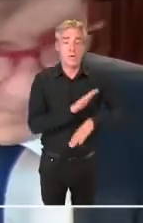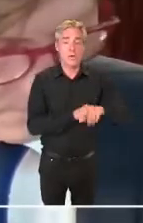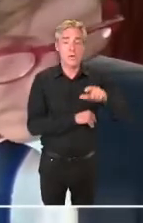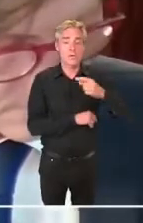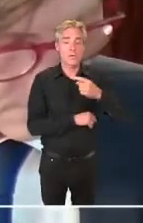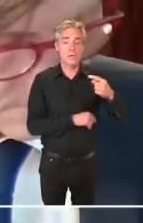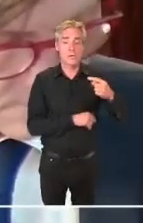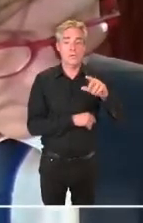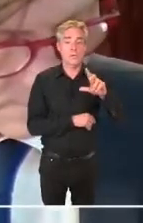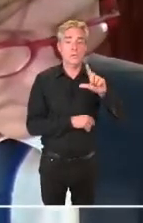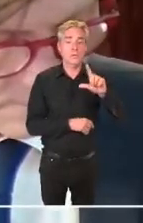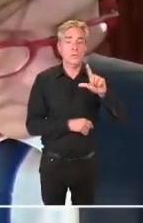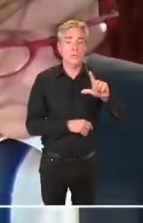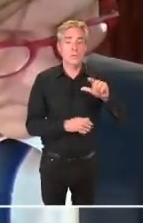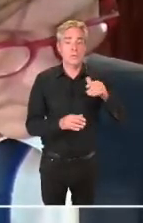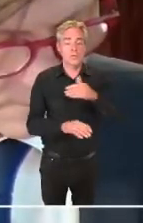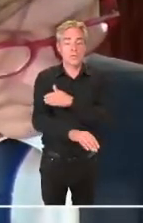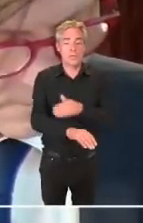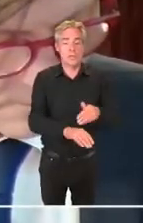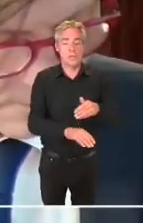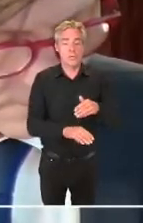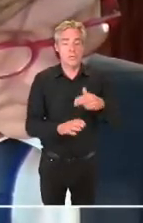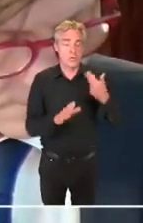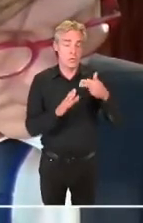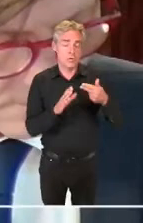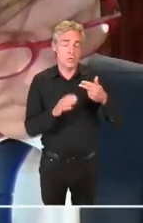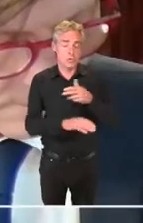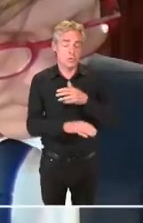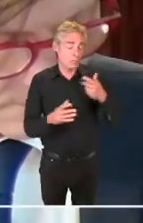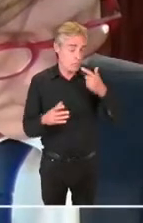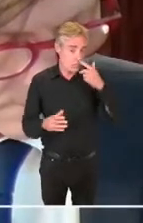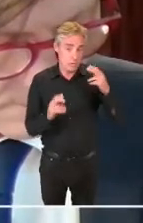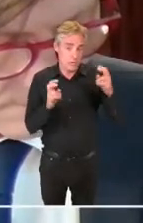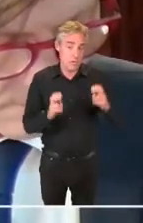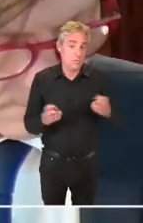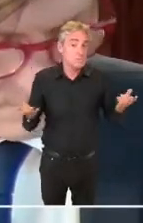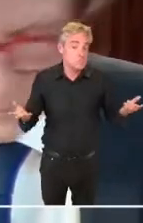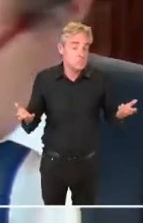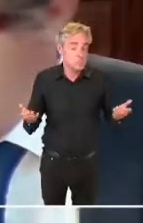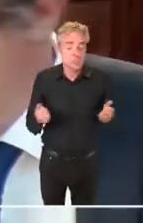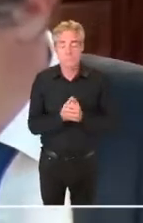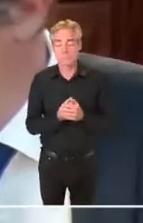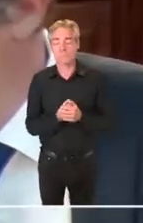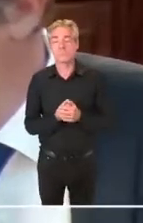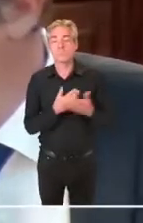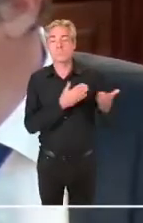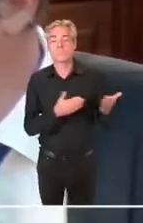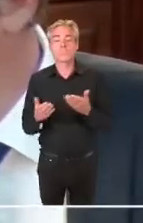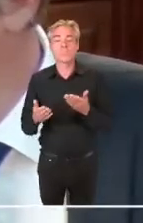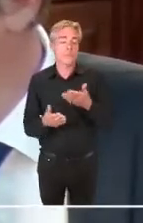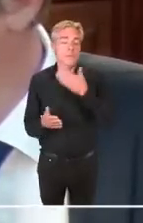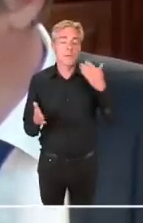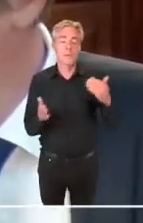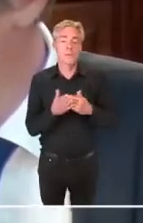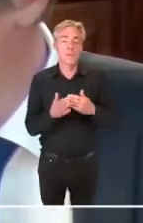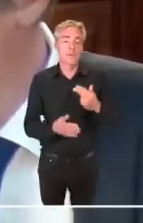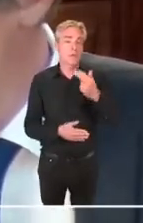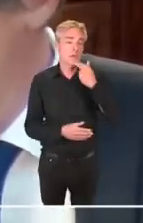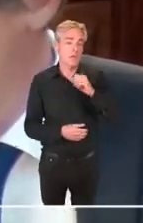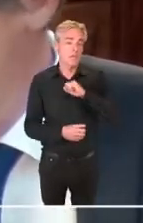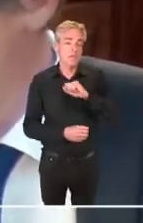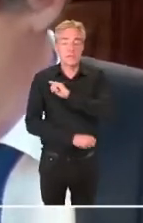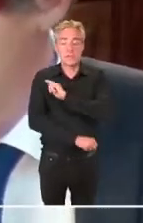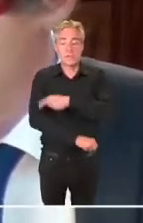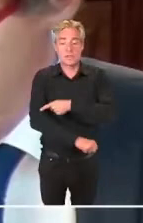2 750 048,27 €. C'est une baisse. Sur l'amélioration efficacité